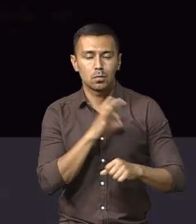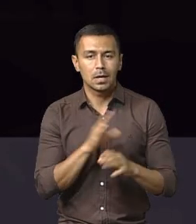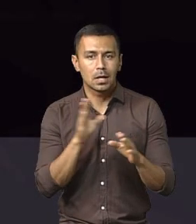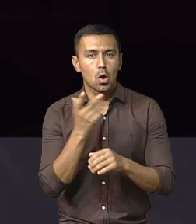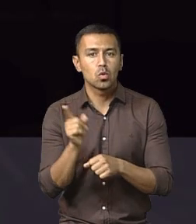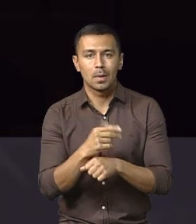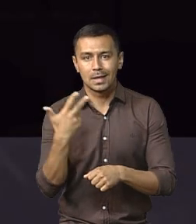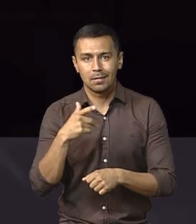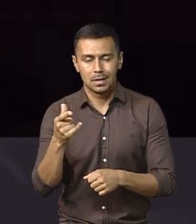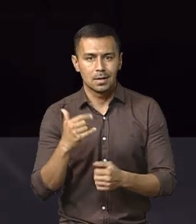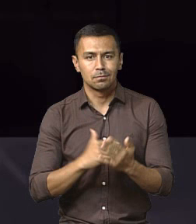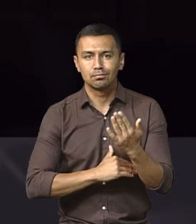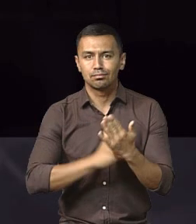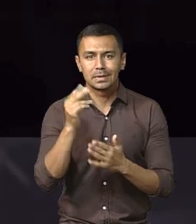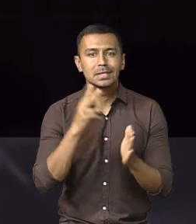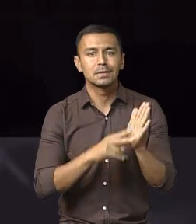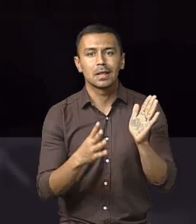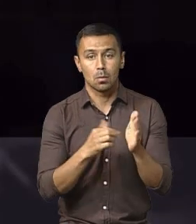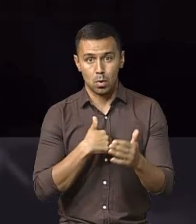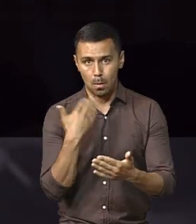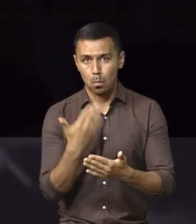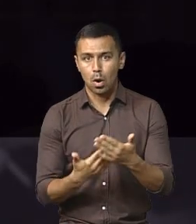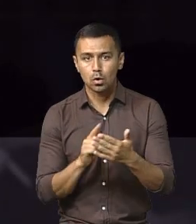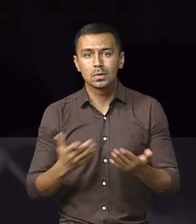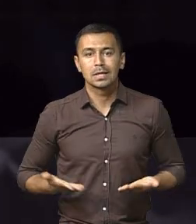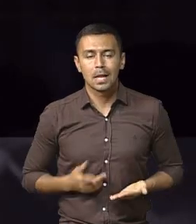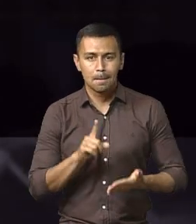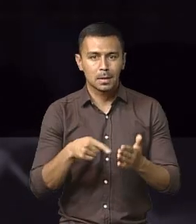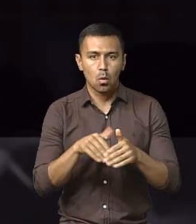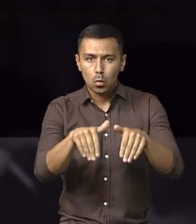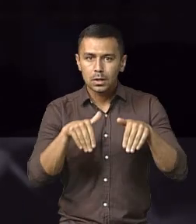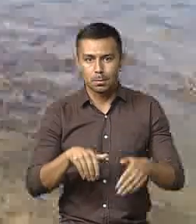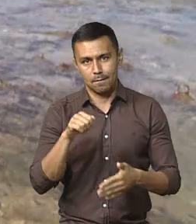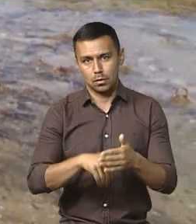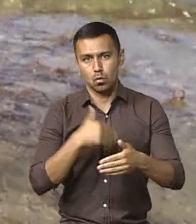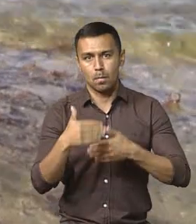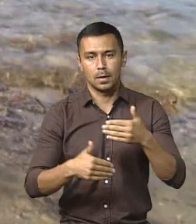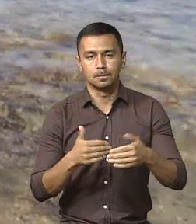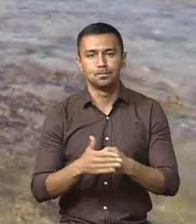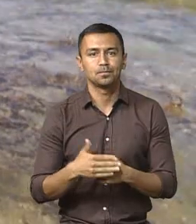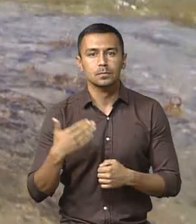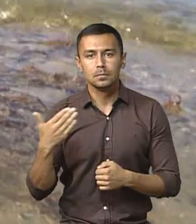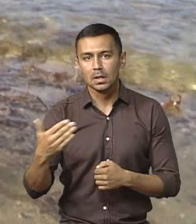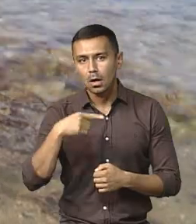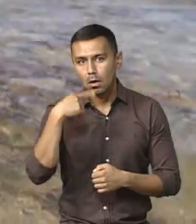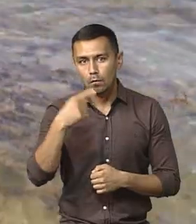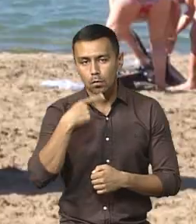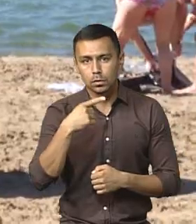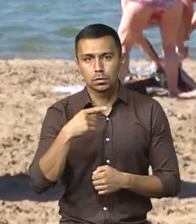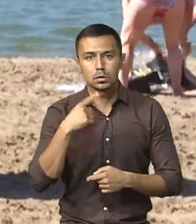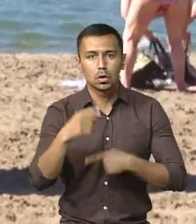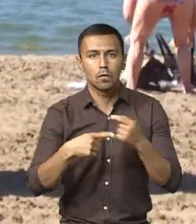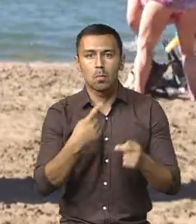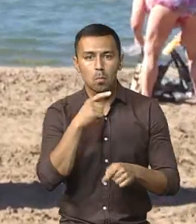30, воно зараз виросло до 79. Моя порада, щоб жителі міста утримувалися від копань. За словами Олександра Лукова, чергові